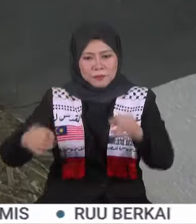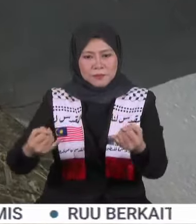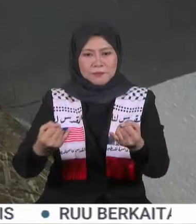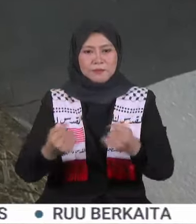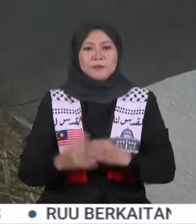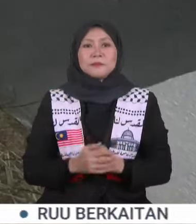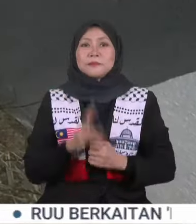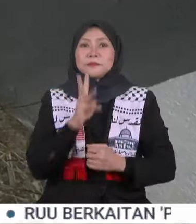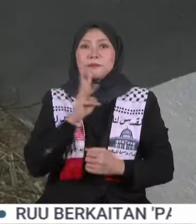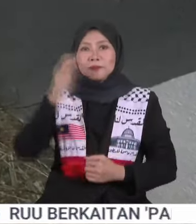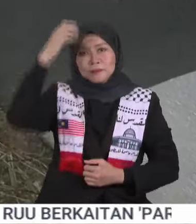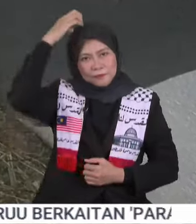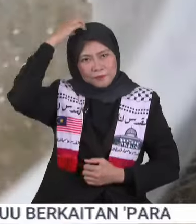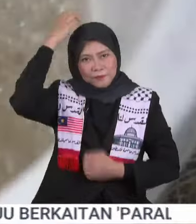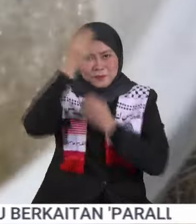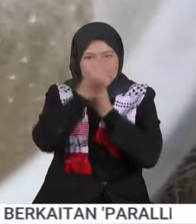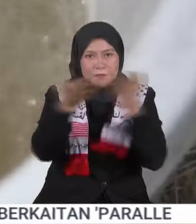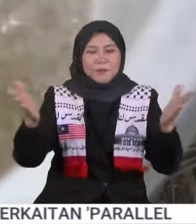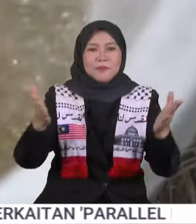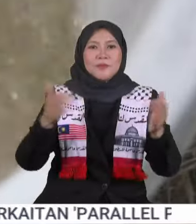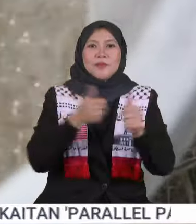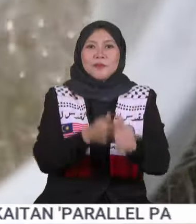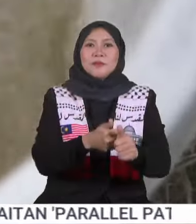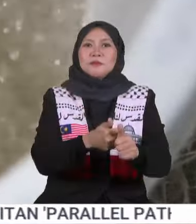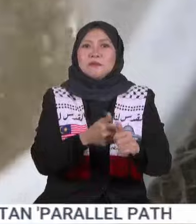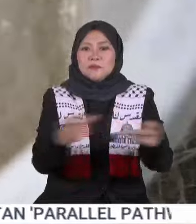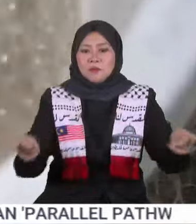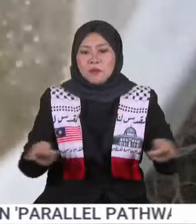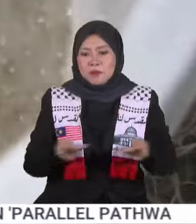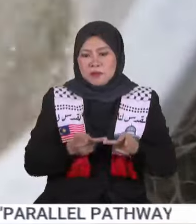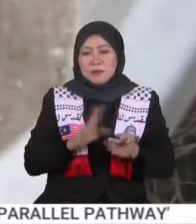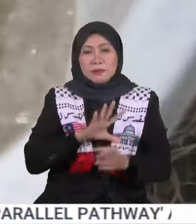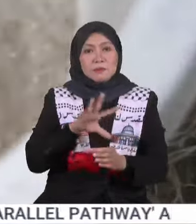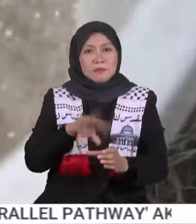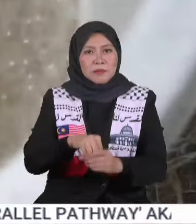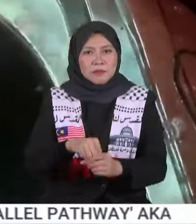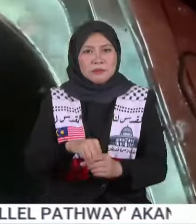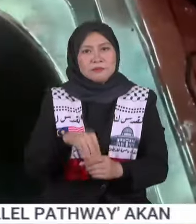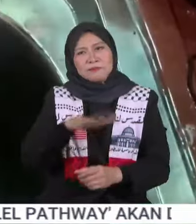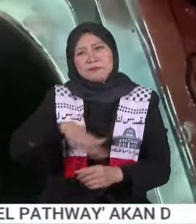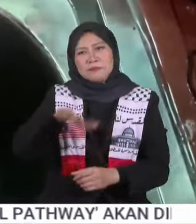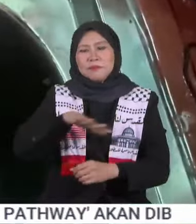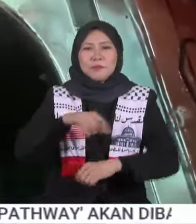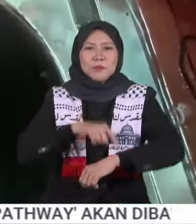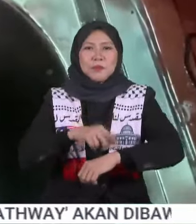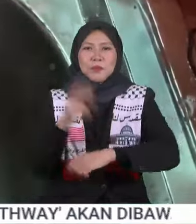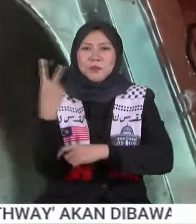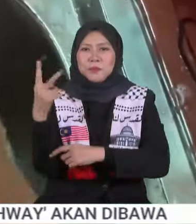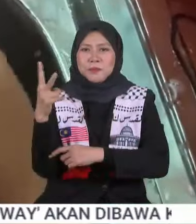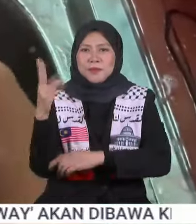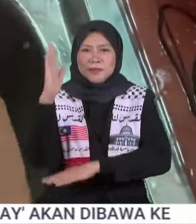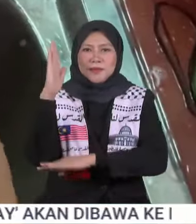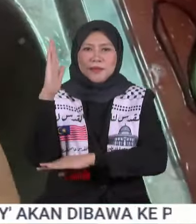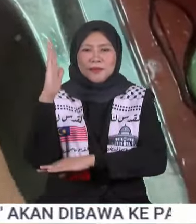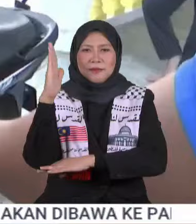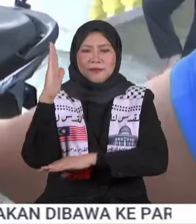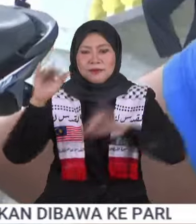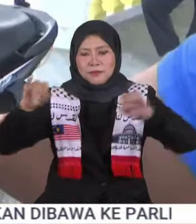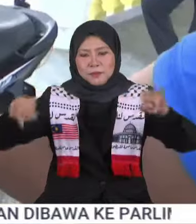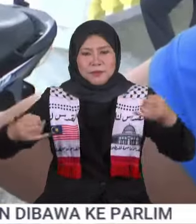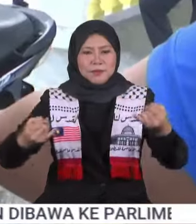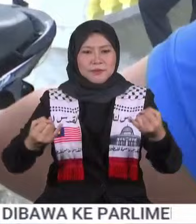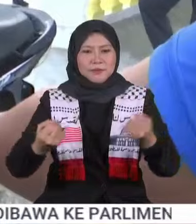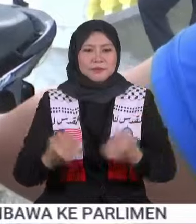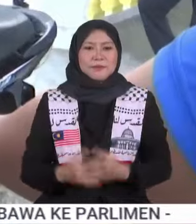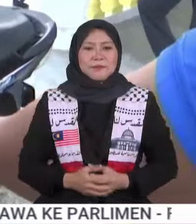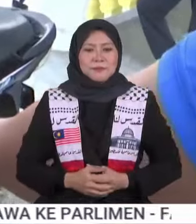Jumaat. Air Selangor turut memaklumkan waktu pemulihan penuh bagi kawasan terlibat dianggarkan pukul 12.30 hari